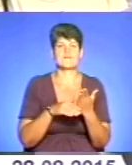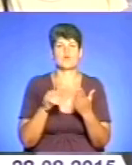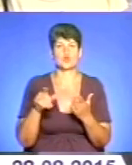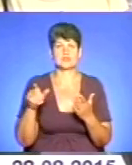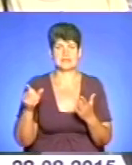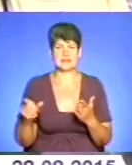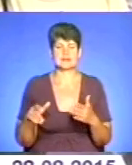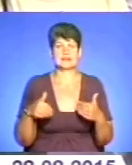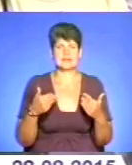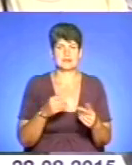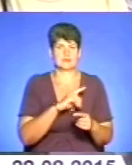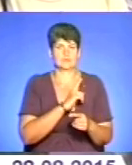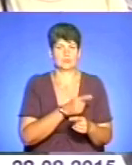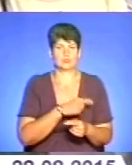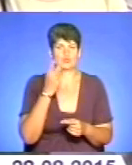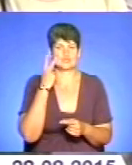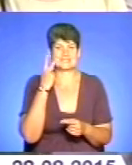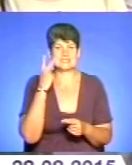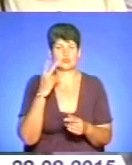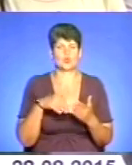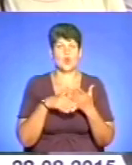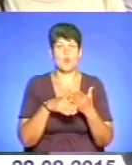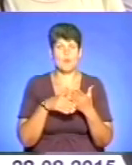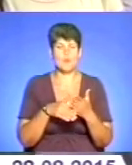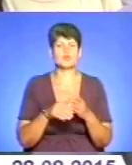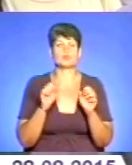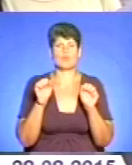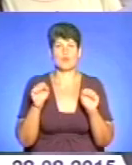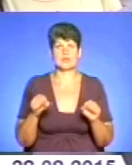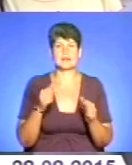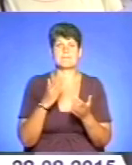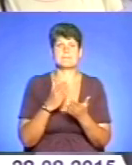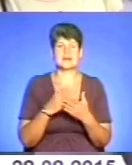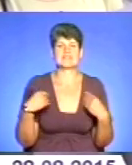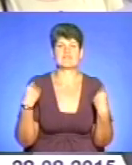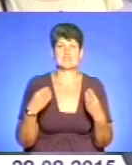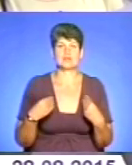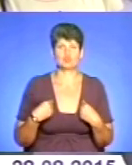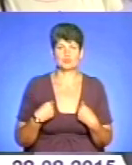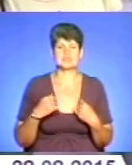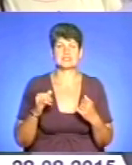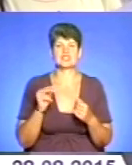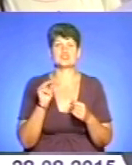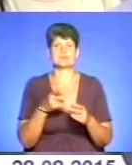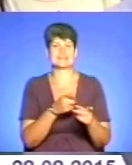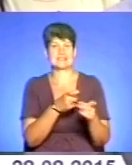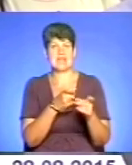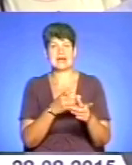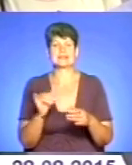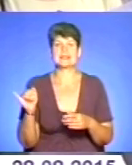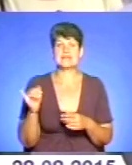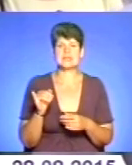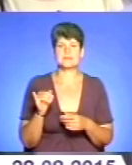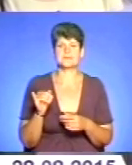таку непосильну і постійну допомогу для того, щоб ми могли мати і що вдягнутися, і чим стріляти,